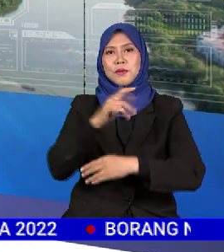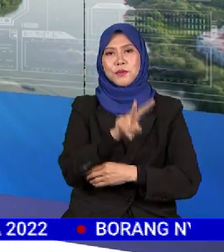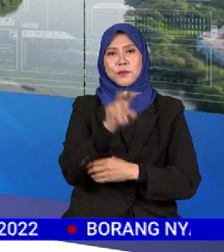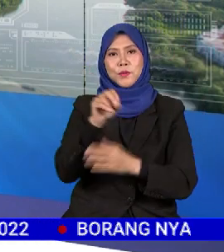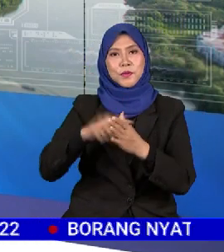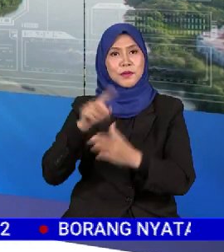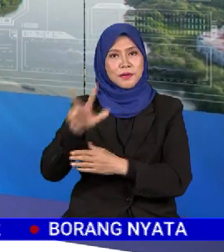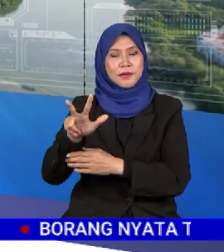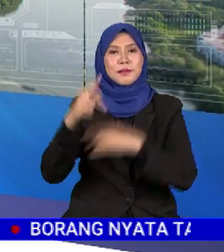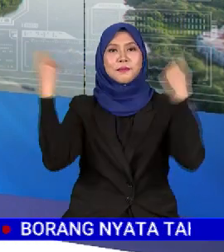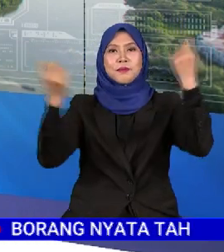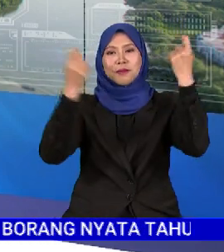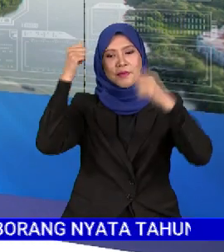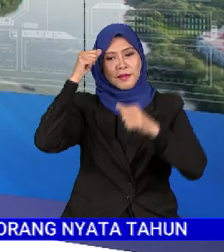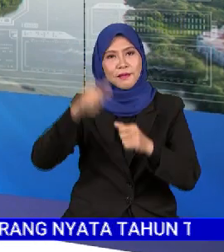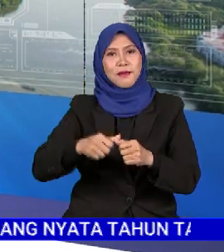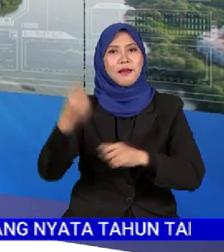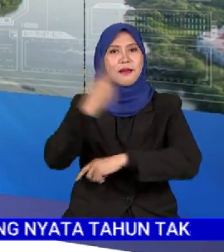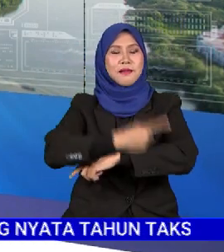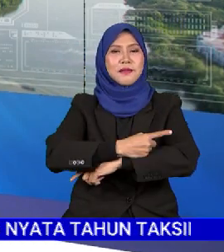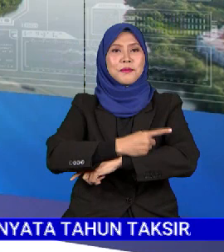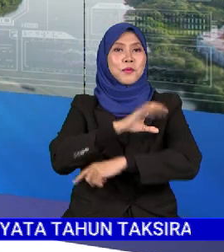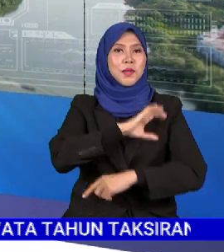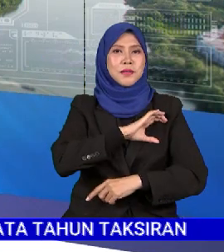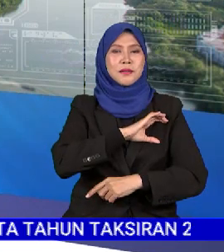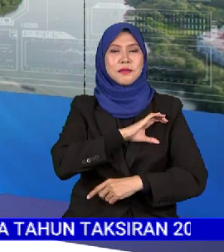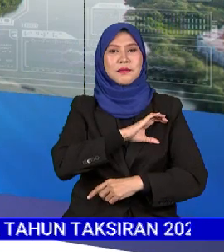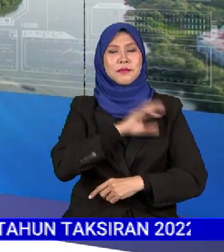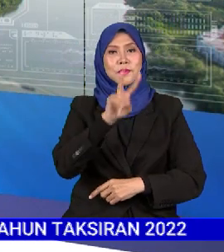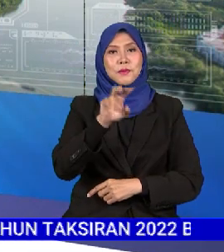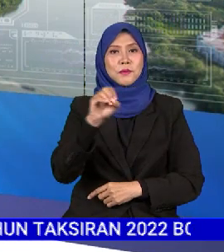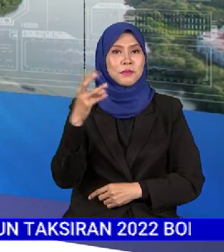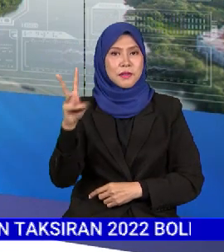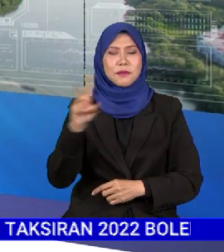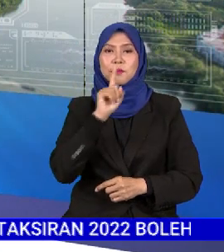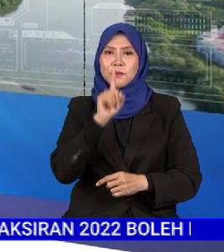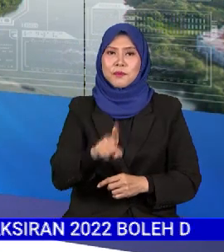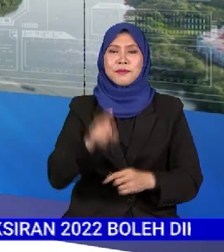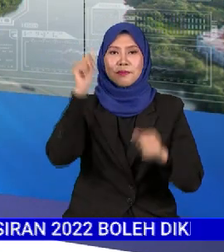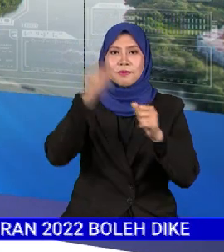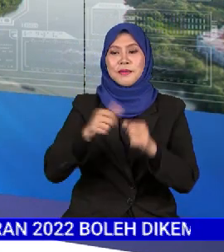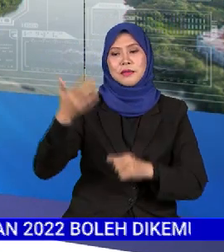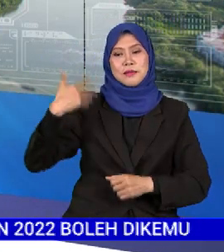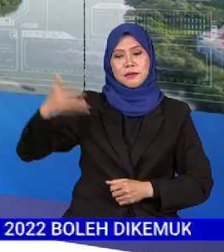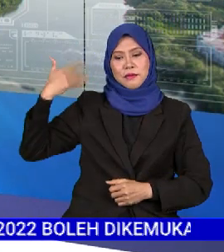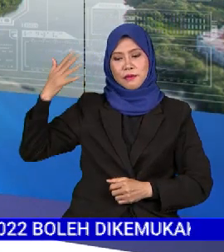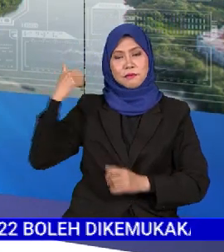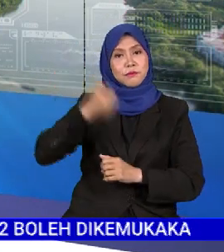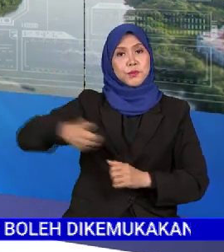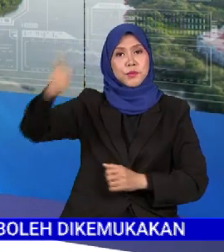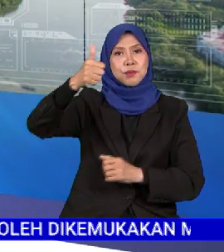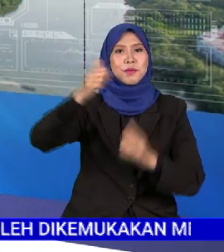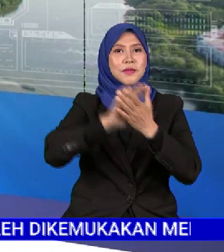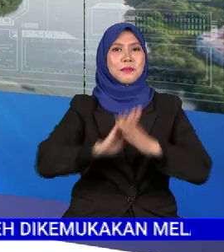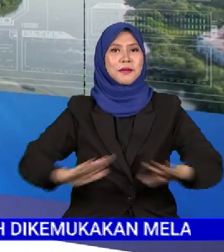Mac sempena Hari Peringatan Polis ke-216, sambutan terus memiliki sejarahnya sendiri sebagai antara tonggak keselamatan